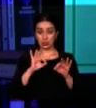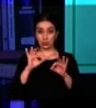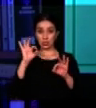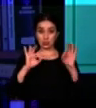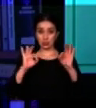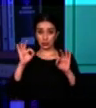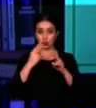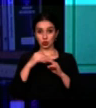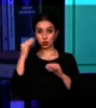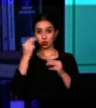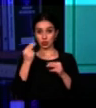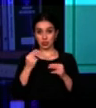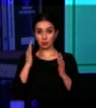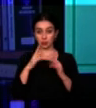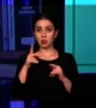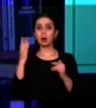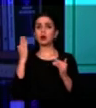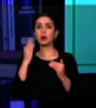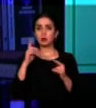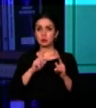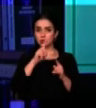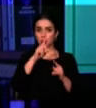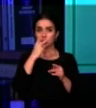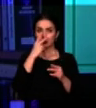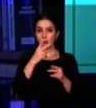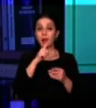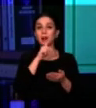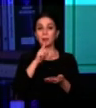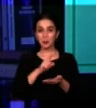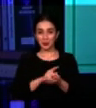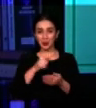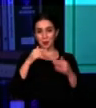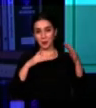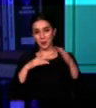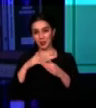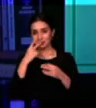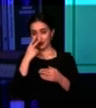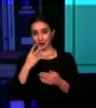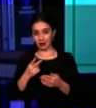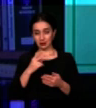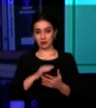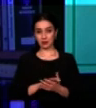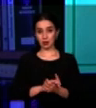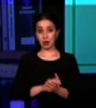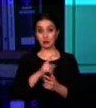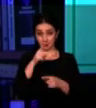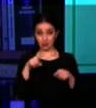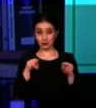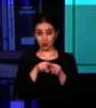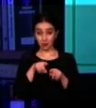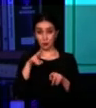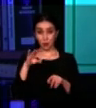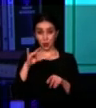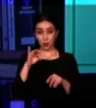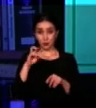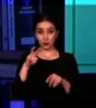чесамыз. Қайырге қараген шоқлары? Албатта, баске қараген. Сізді қам, шындай парабола